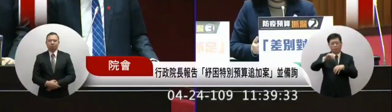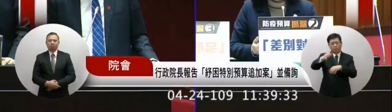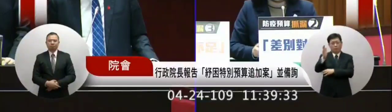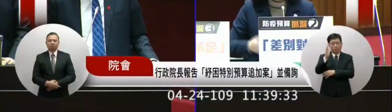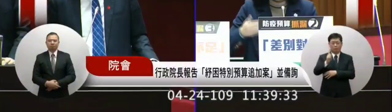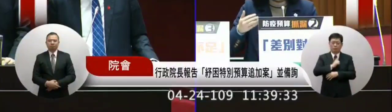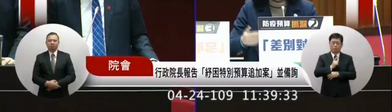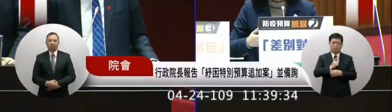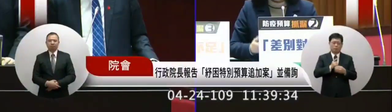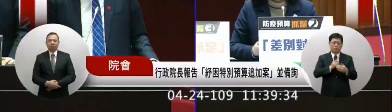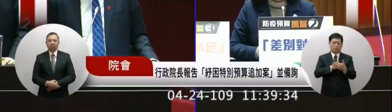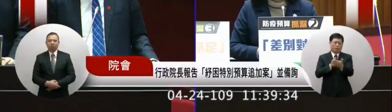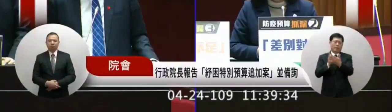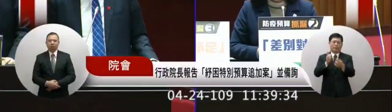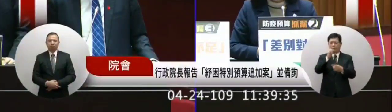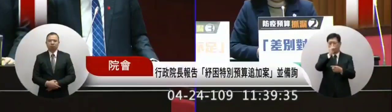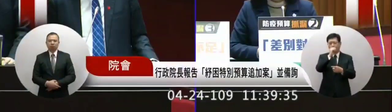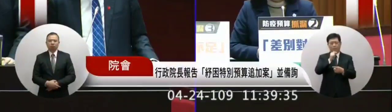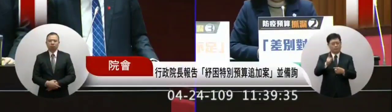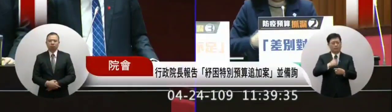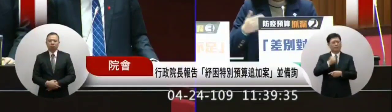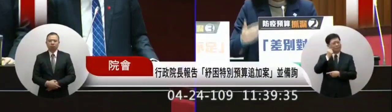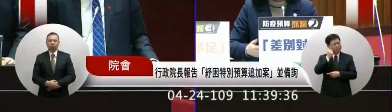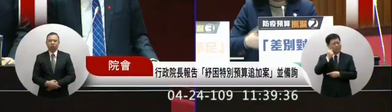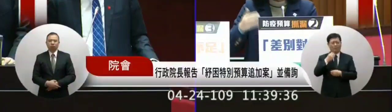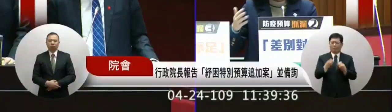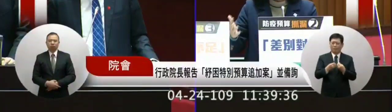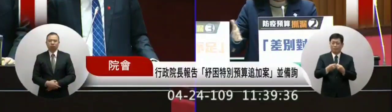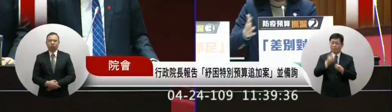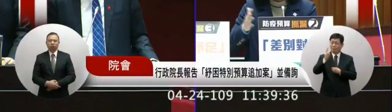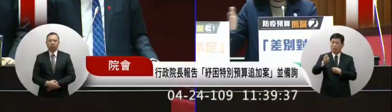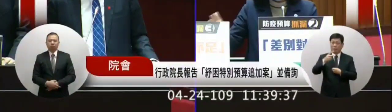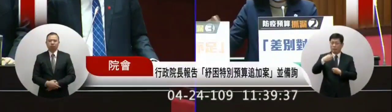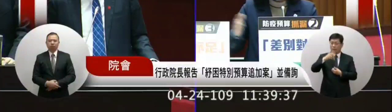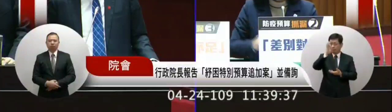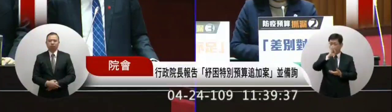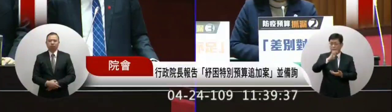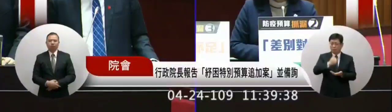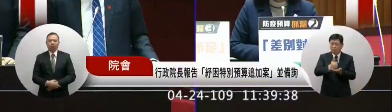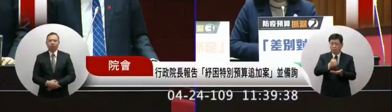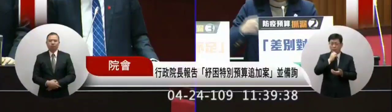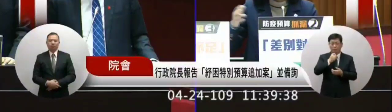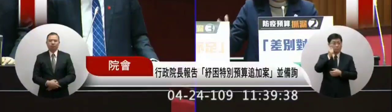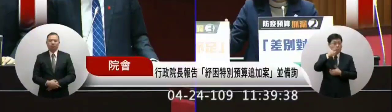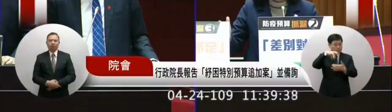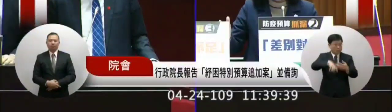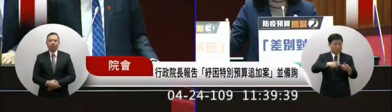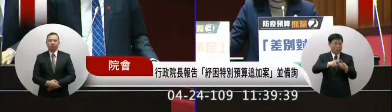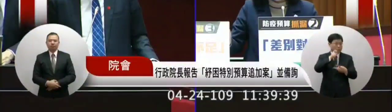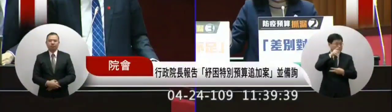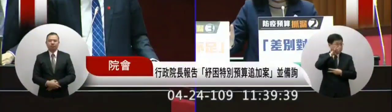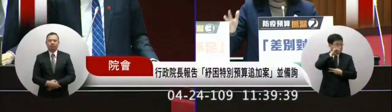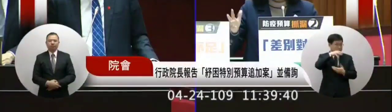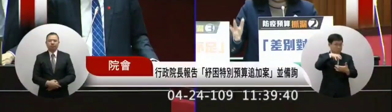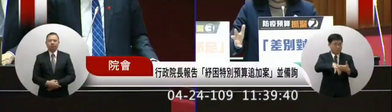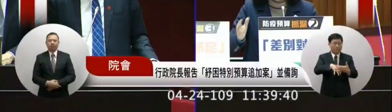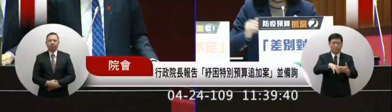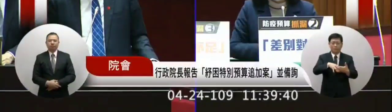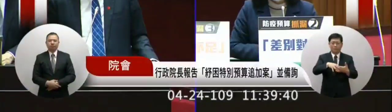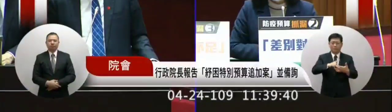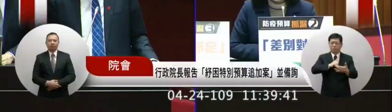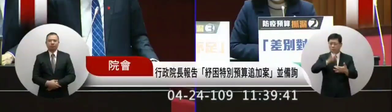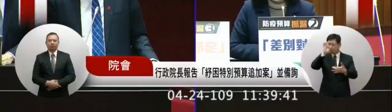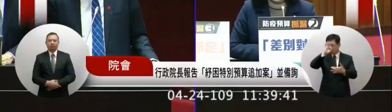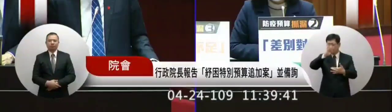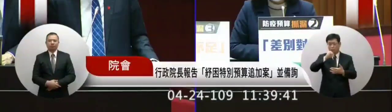来求助的民众，已经跟你说了他的难处了，你们要他拿出这个半年内或几个月内要有